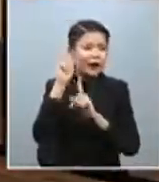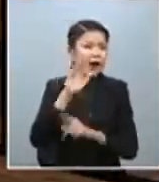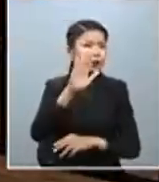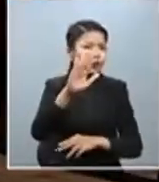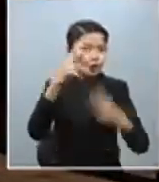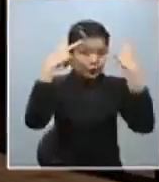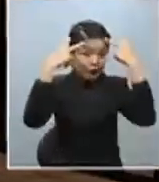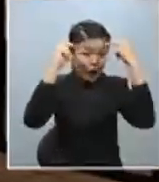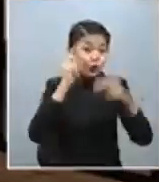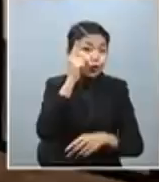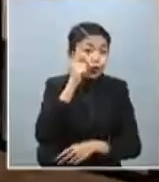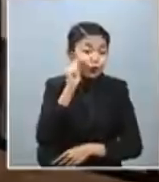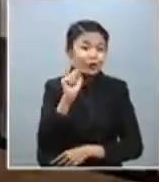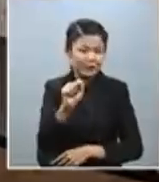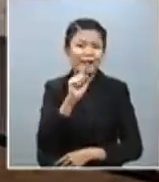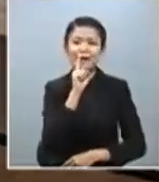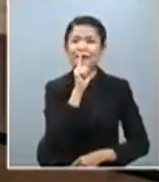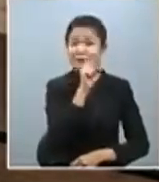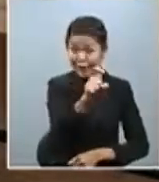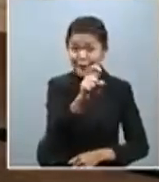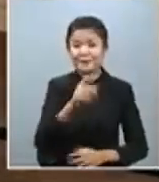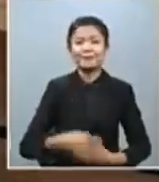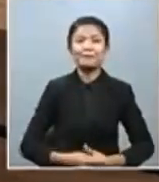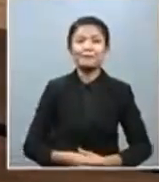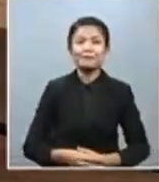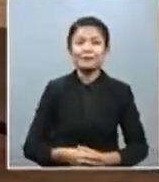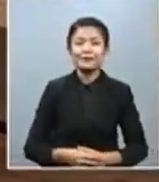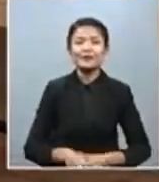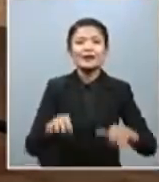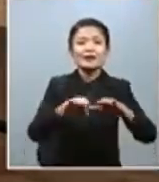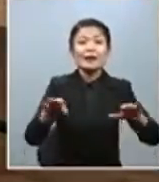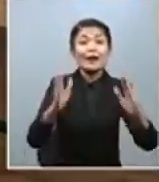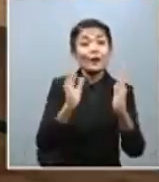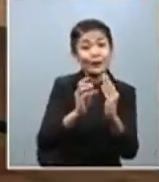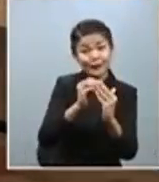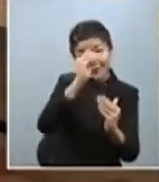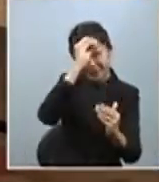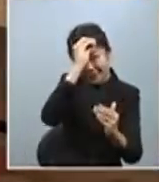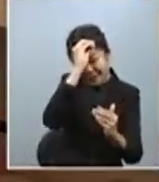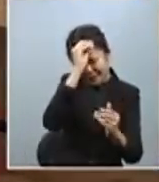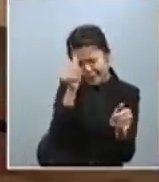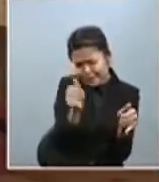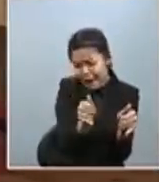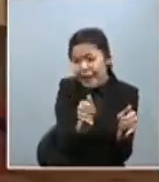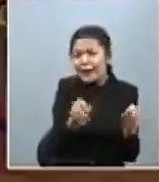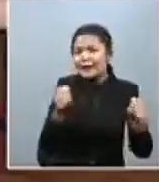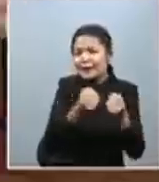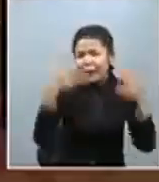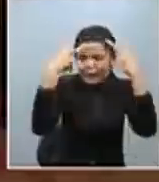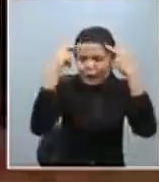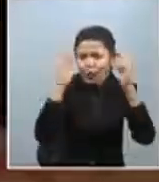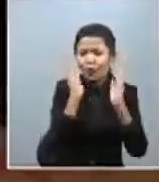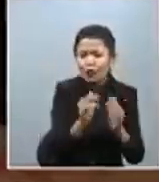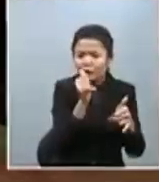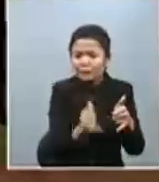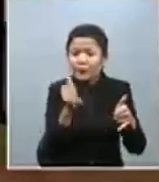งตู่เลยไอ้ฟังดีๆนะคะถามว่าเด็กนักเรียนที่ยืนข้างๆลุงตู่มีกี่คนค